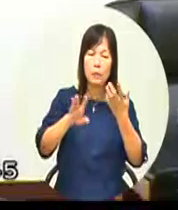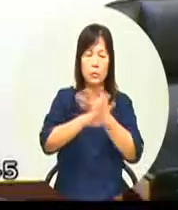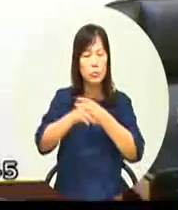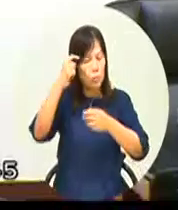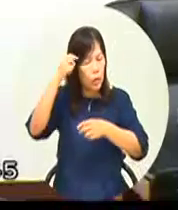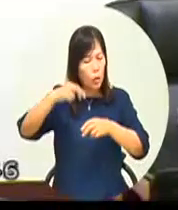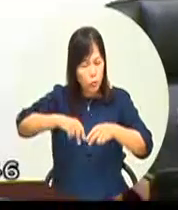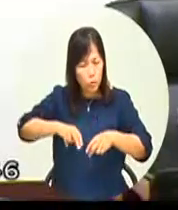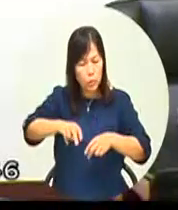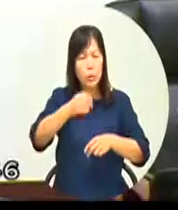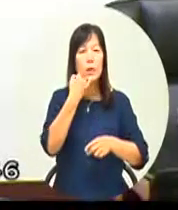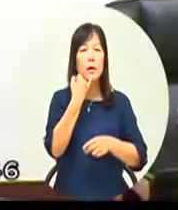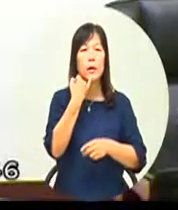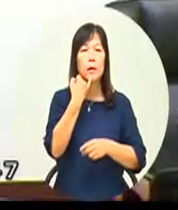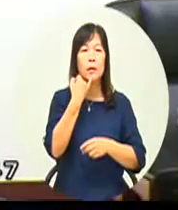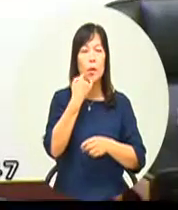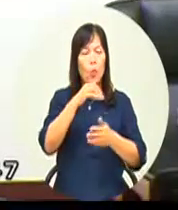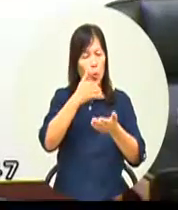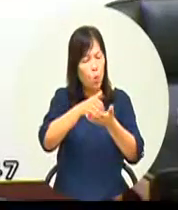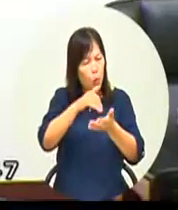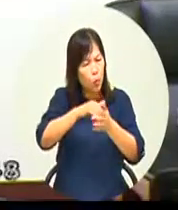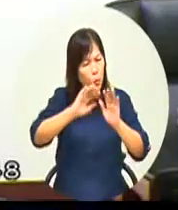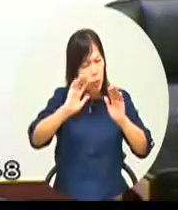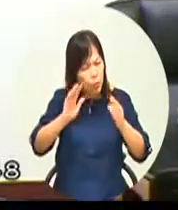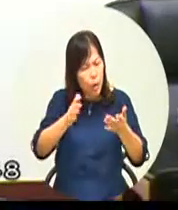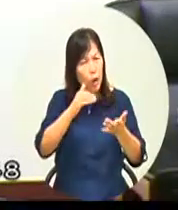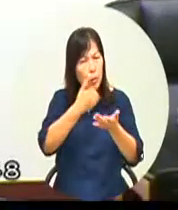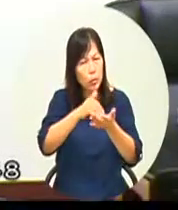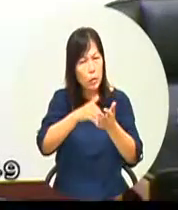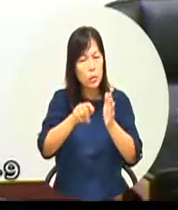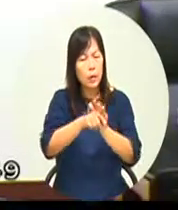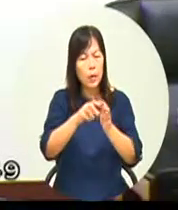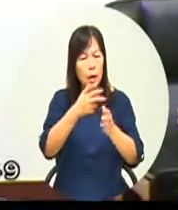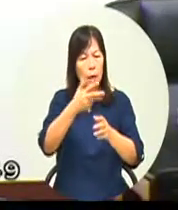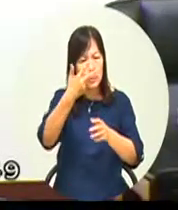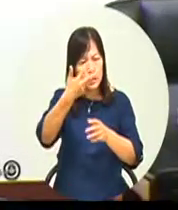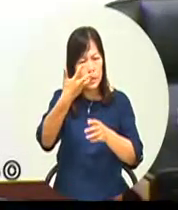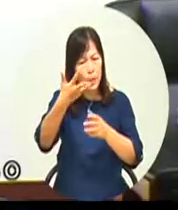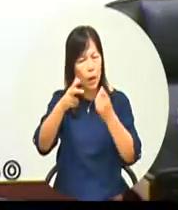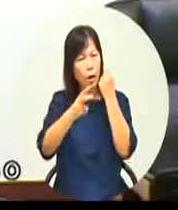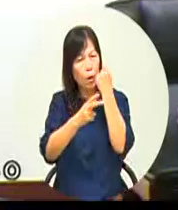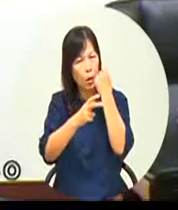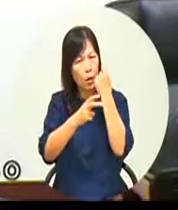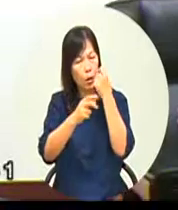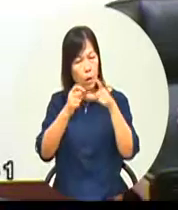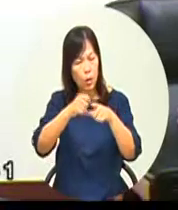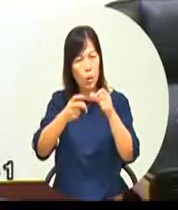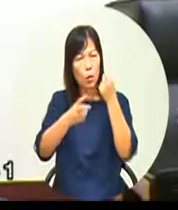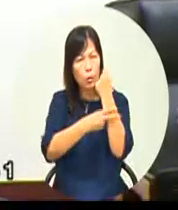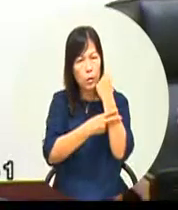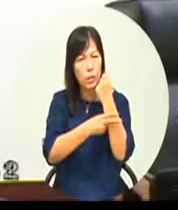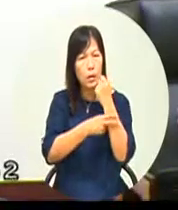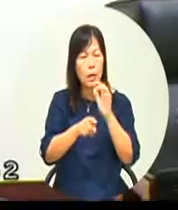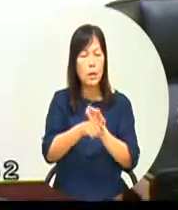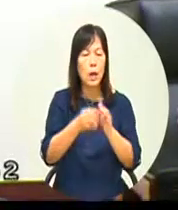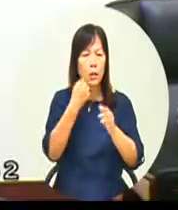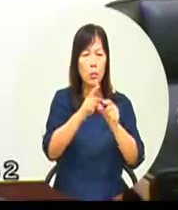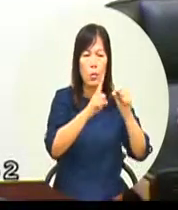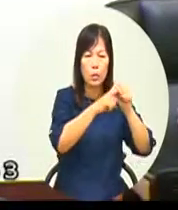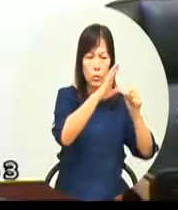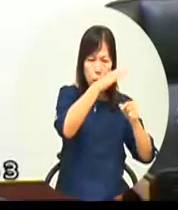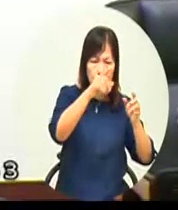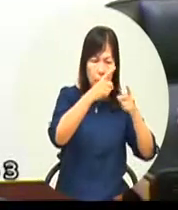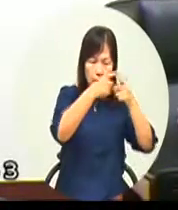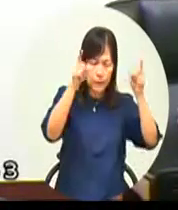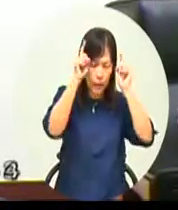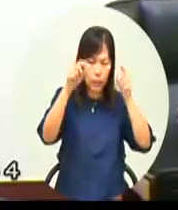的也好，我估算过哈、哦，这个大概七八公里啦。靠掉间隔吼，那对中山大亚路比告诫